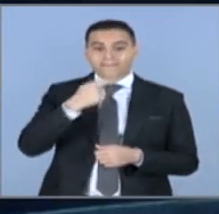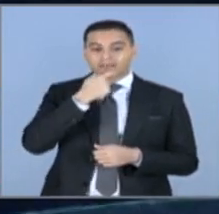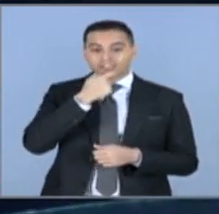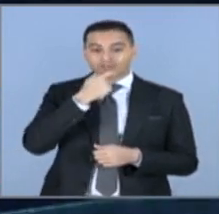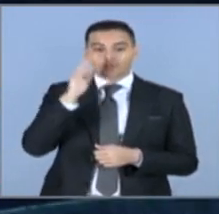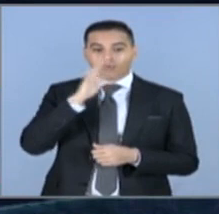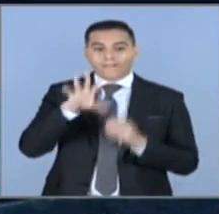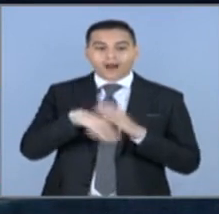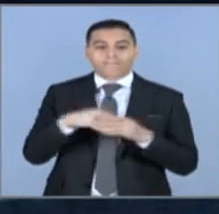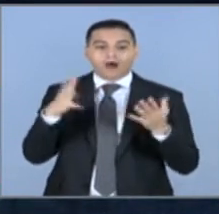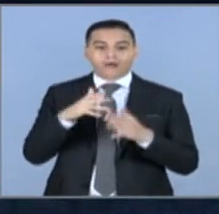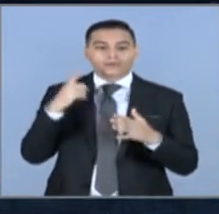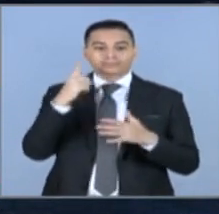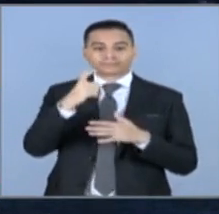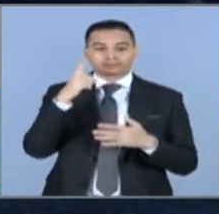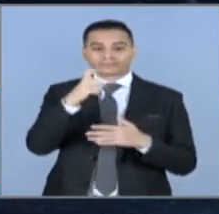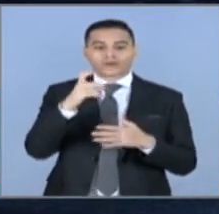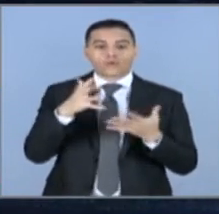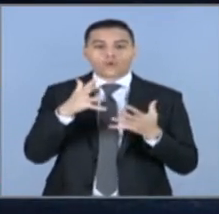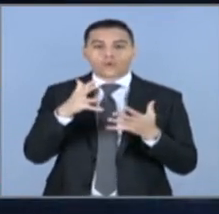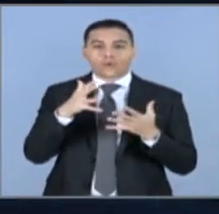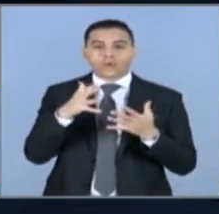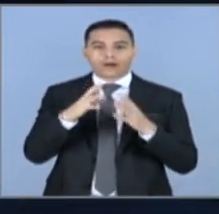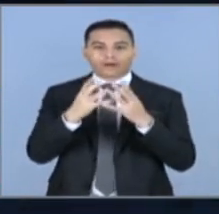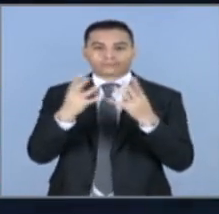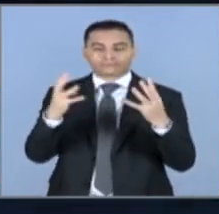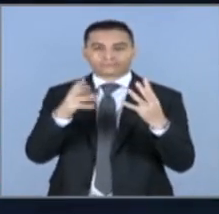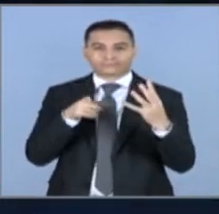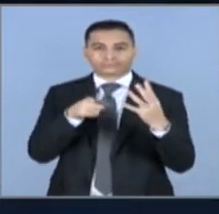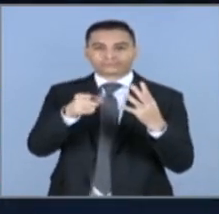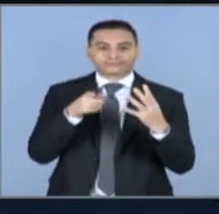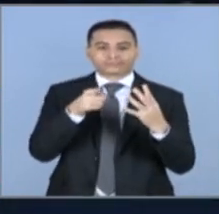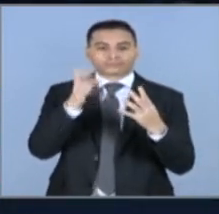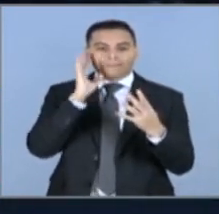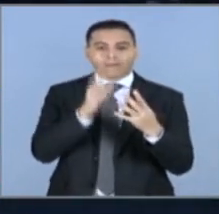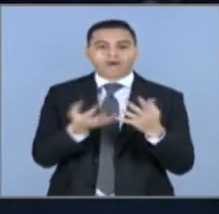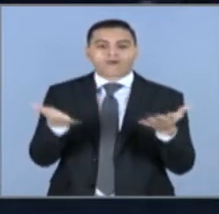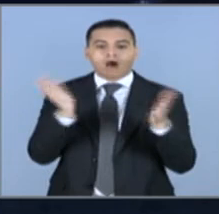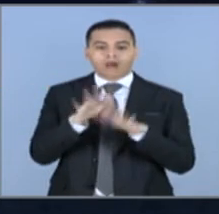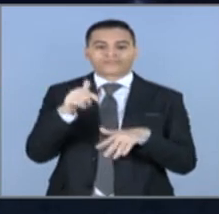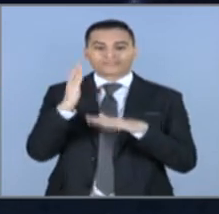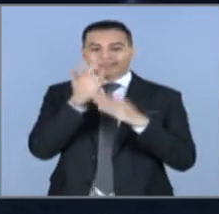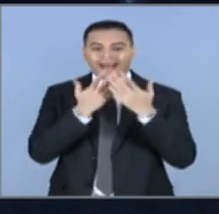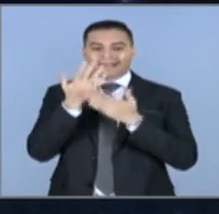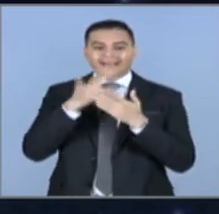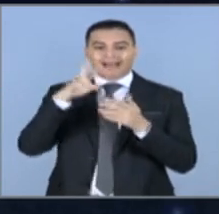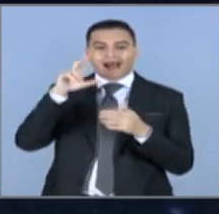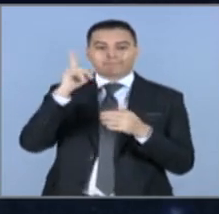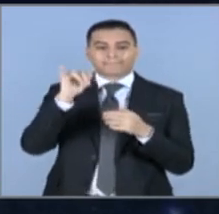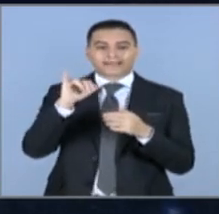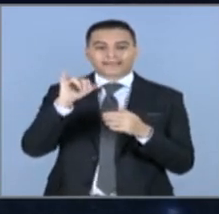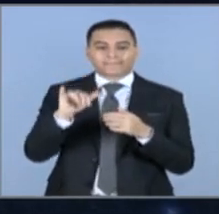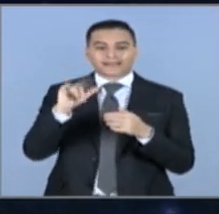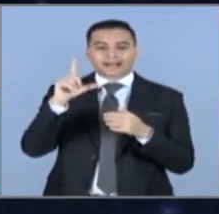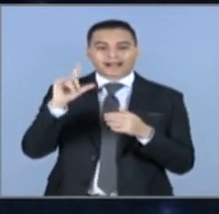من هو أكثر لاعب أجنبي تسجيلاً للأهداف من ضربات الجزاء في تاريخ